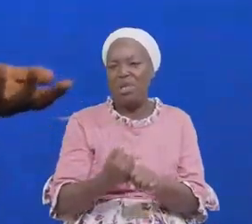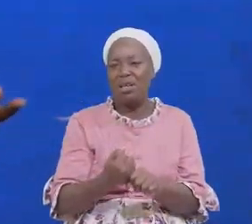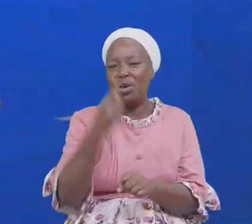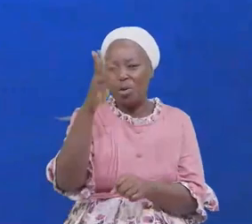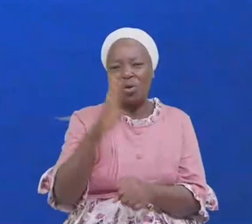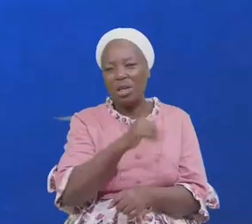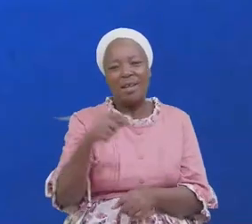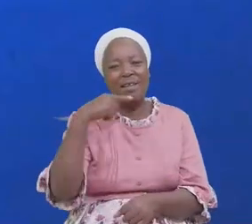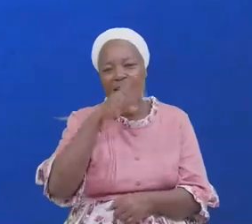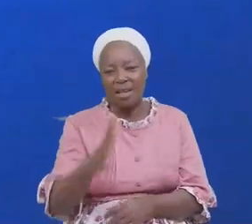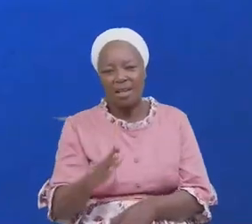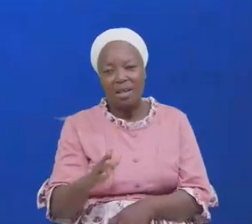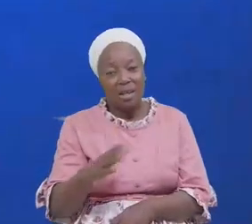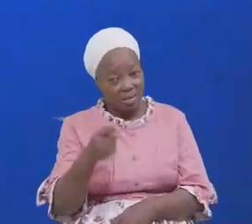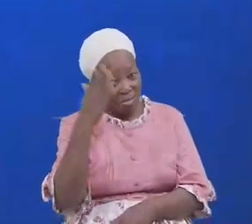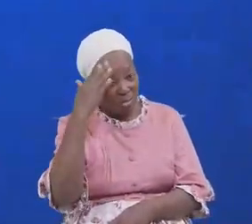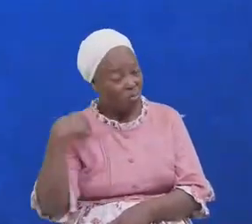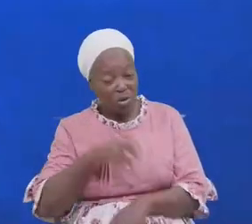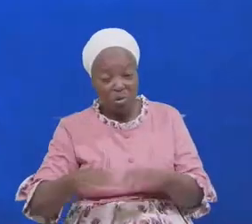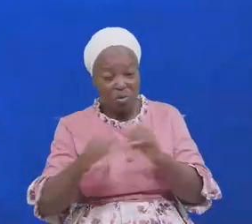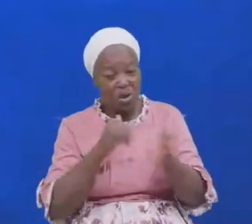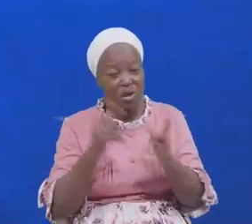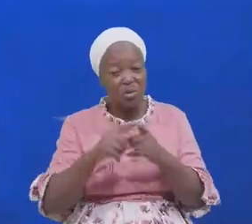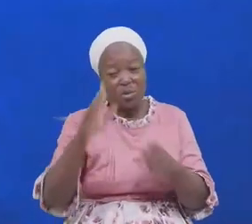Et vous ne faites même pas ça à papa et à maman.